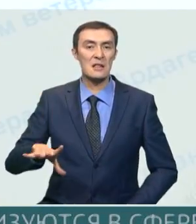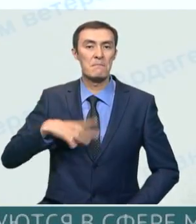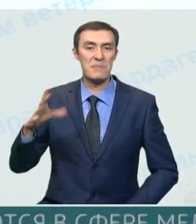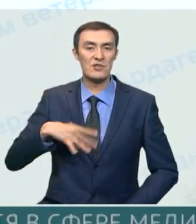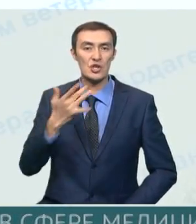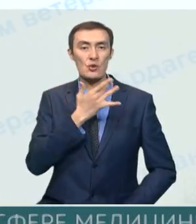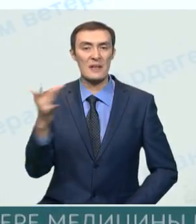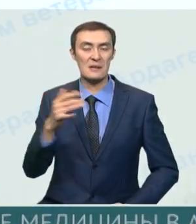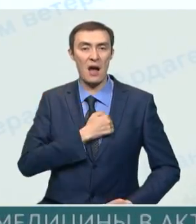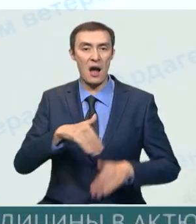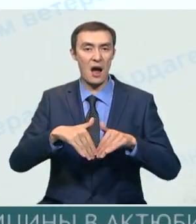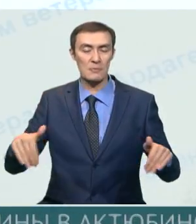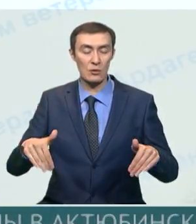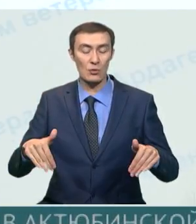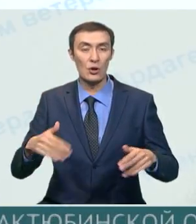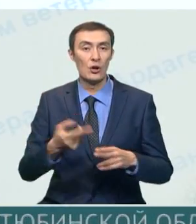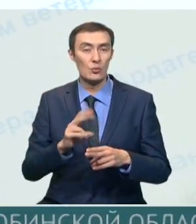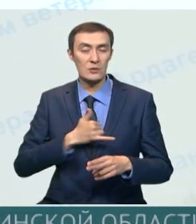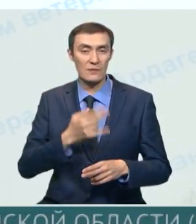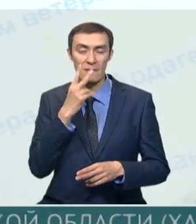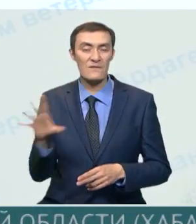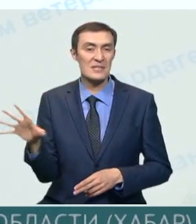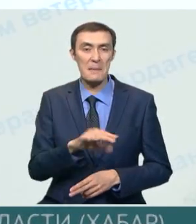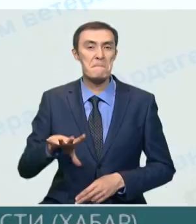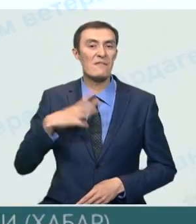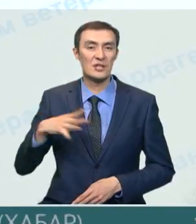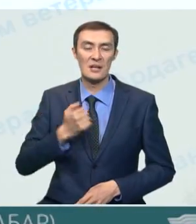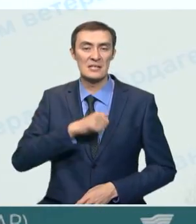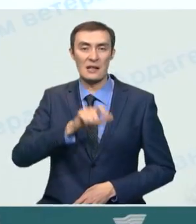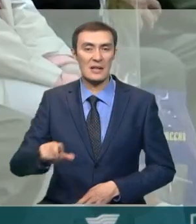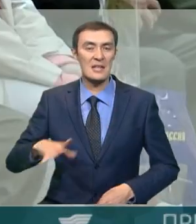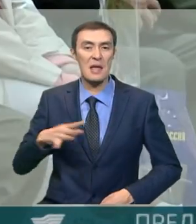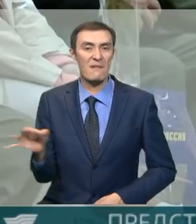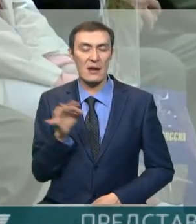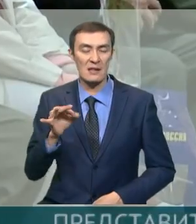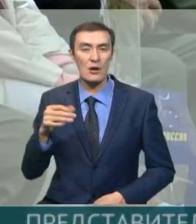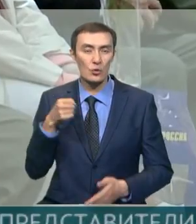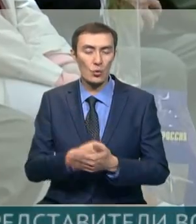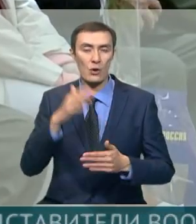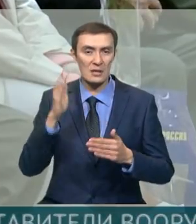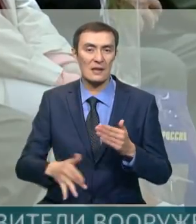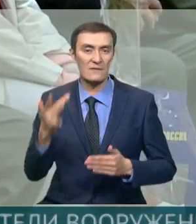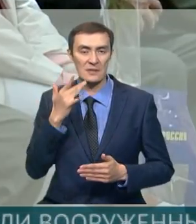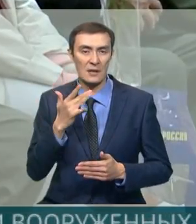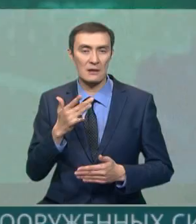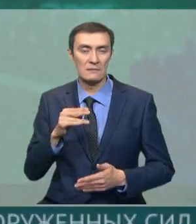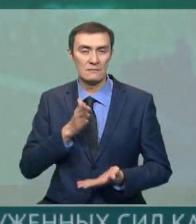Ну, насколько я вижу здесь, в первом ряду, тут практически бывший солдат не бывает. Они до конца всегда остаются в строю.